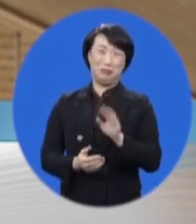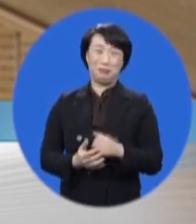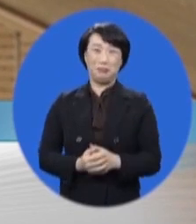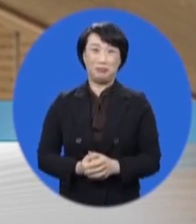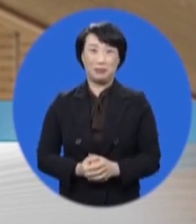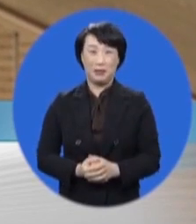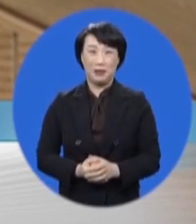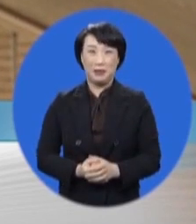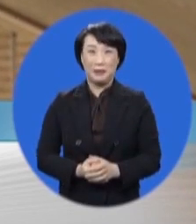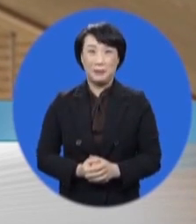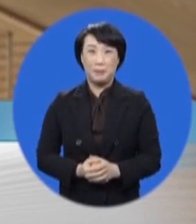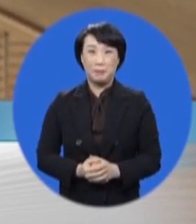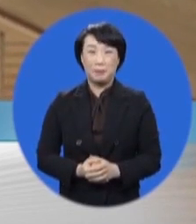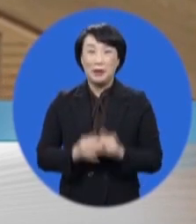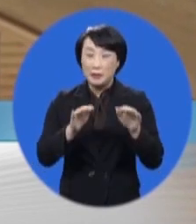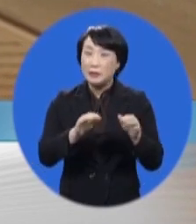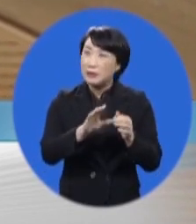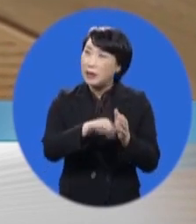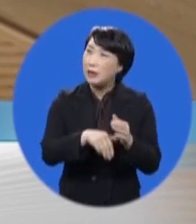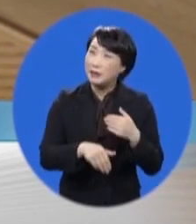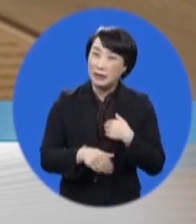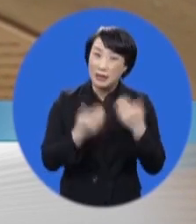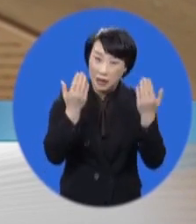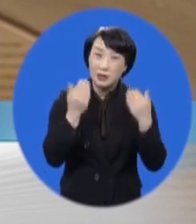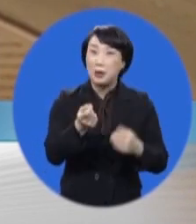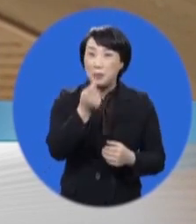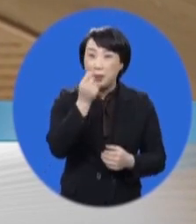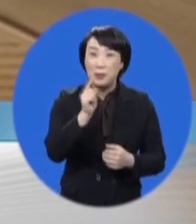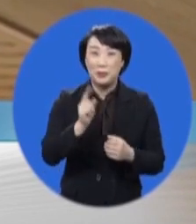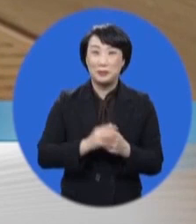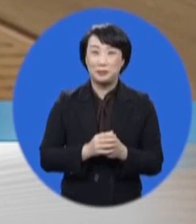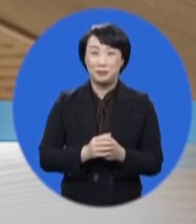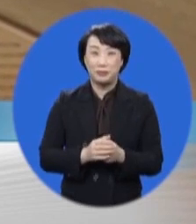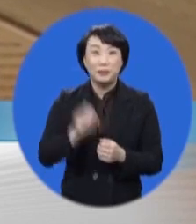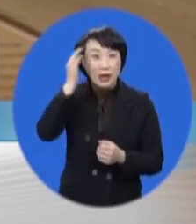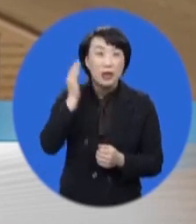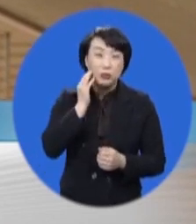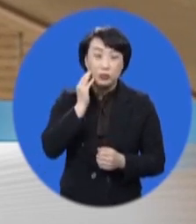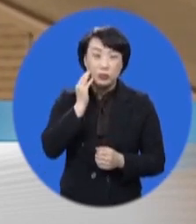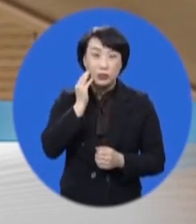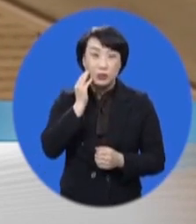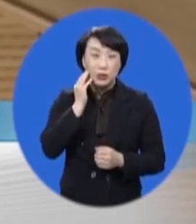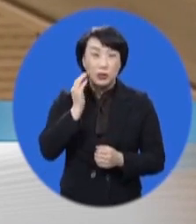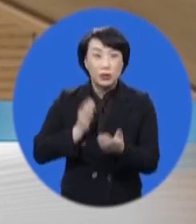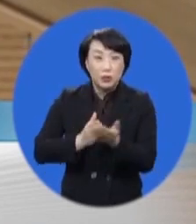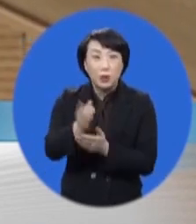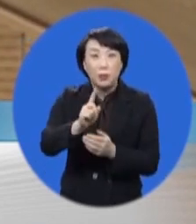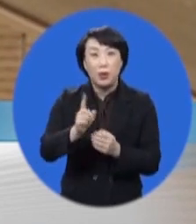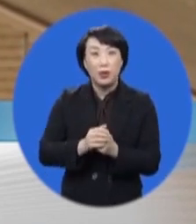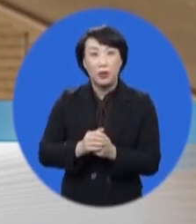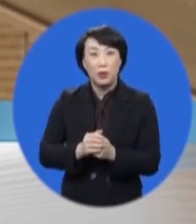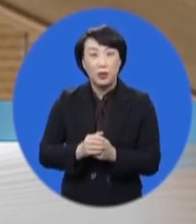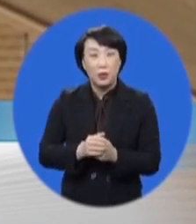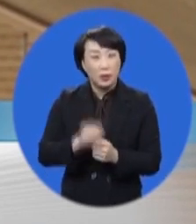있겠습니까? 예, 그때 저들은 학교에서 배우기를 대한민국은 어떤